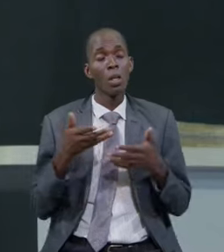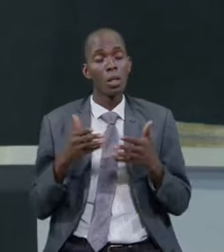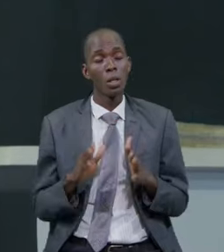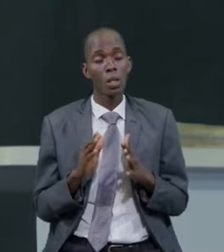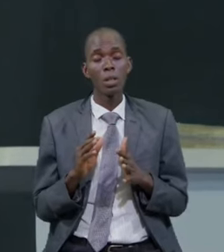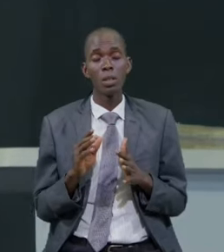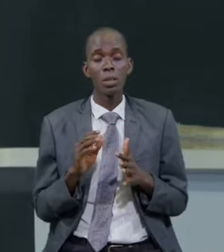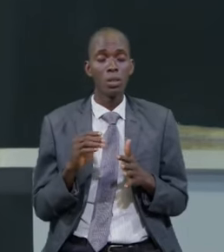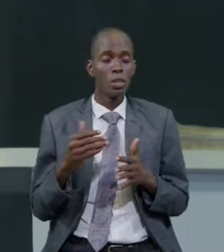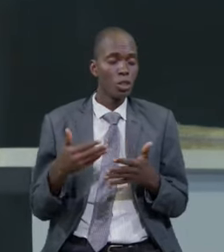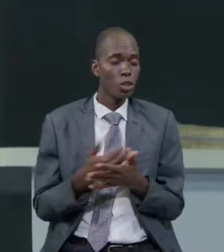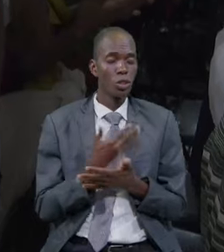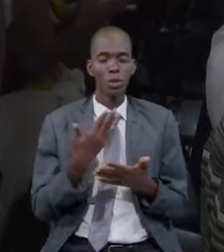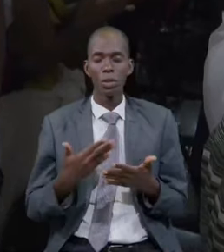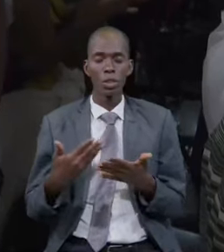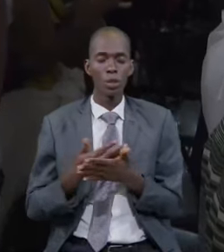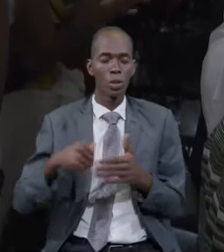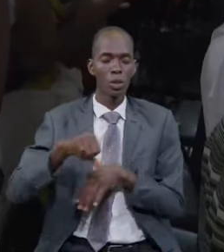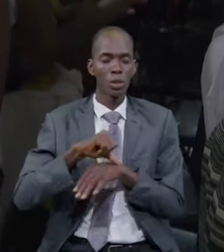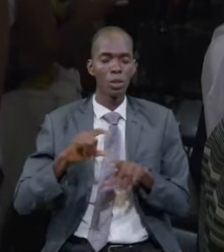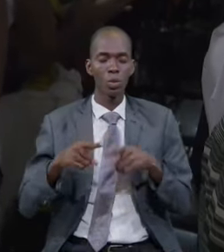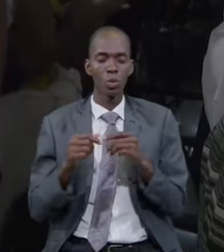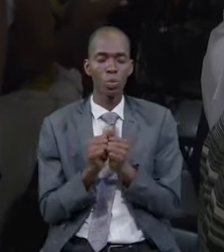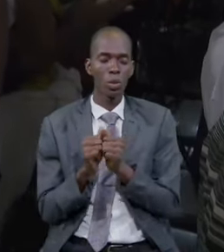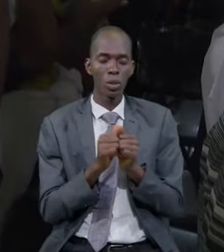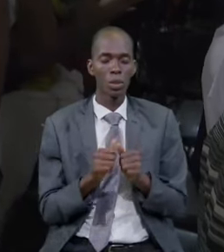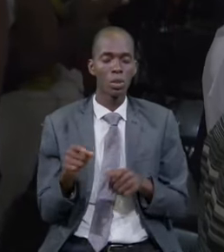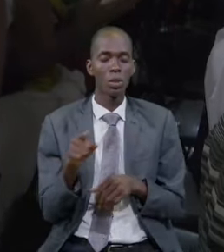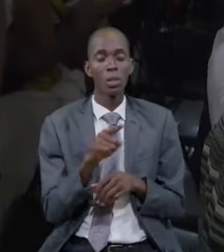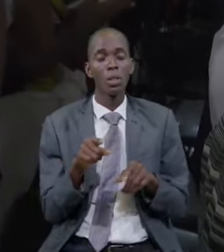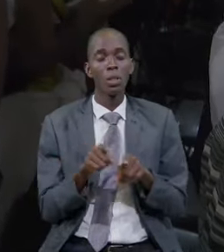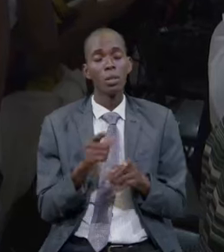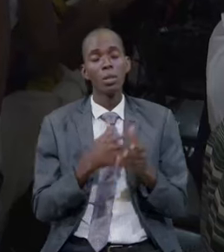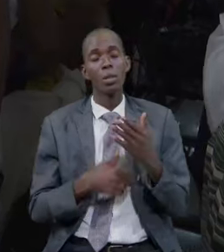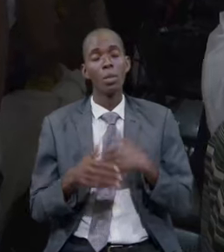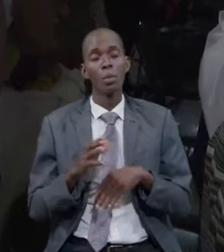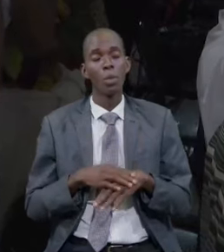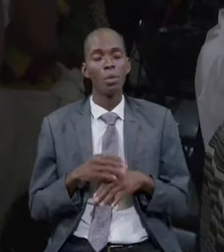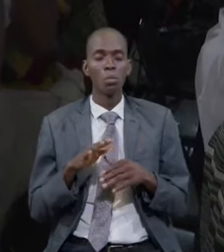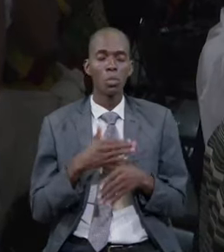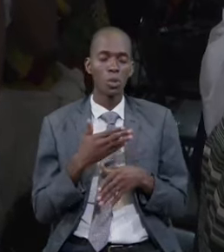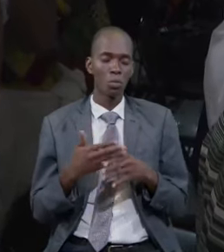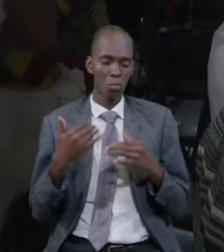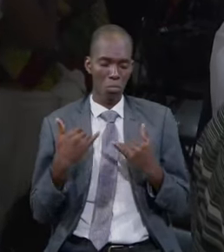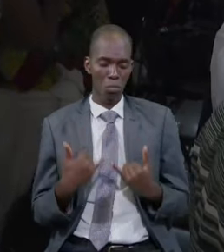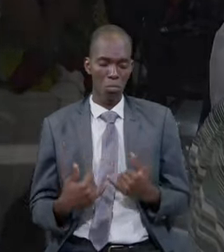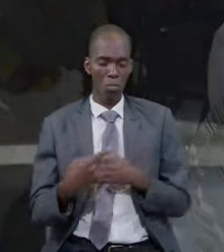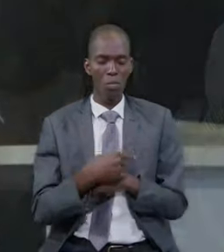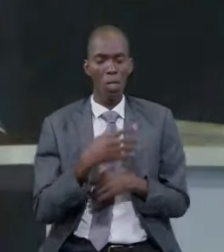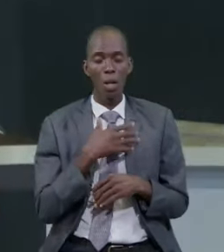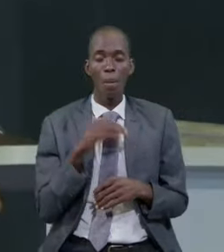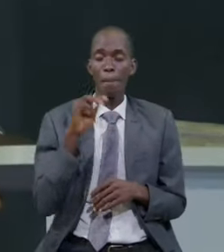onction t'accompagne. Et comme tu reviens, même entre aujourd'hui et lundi,